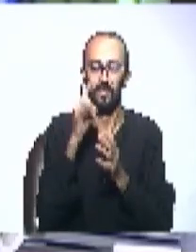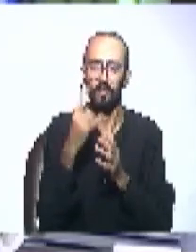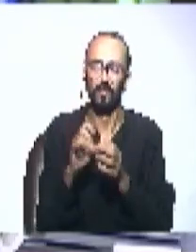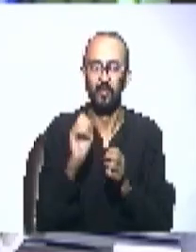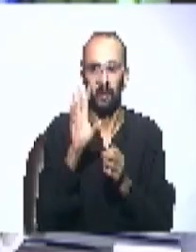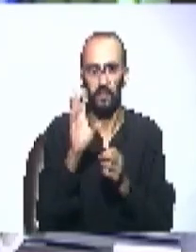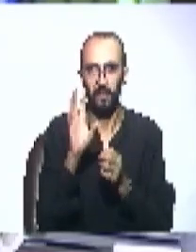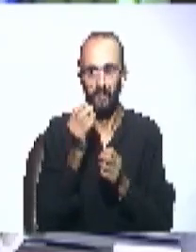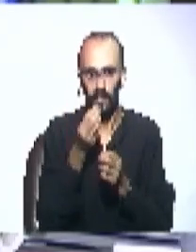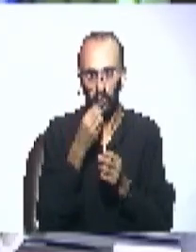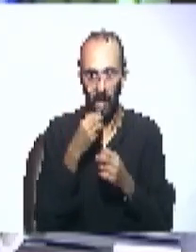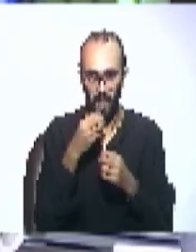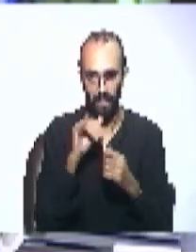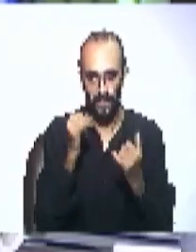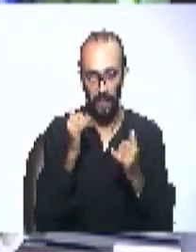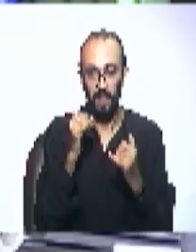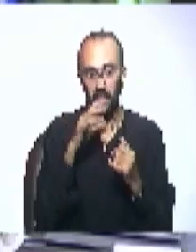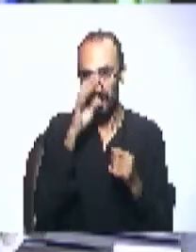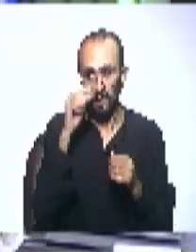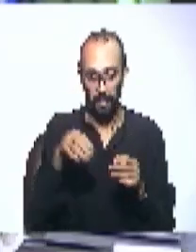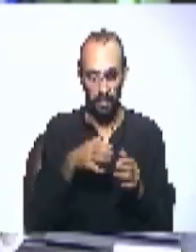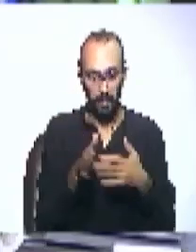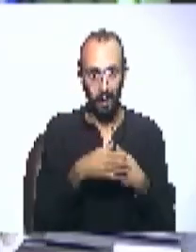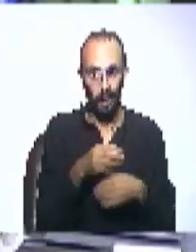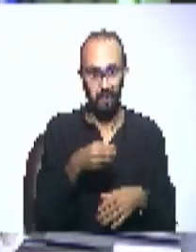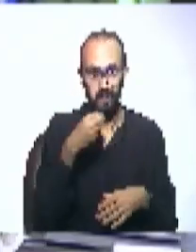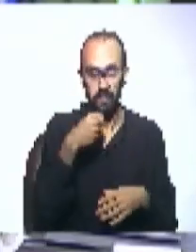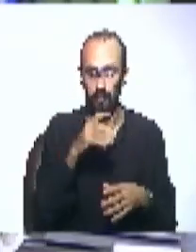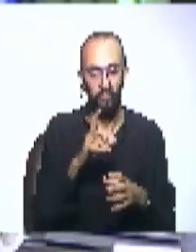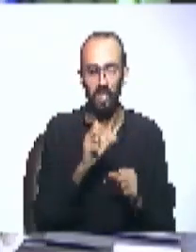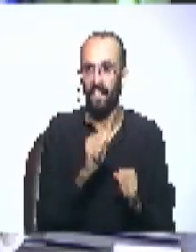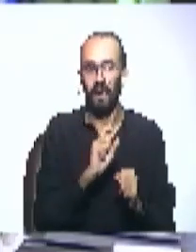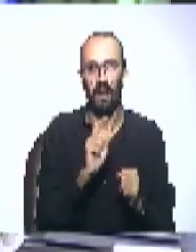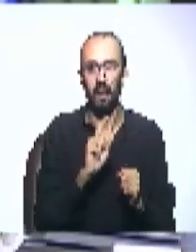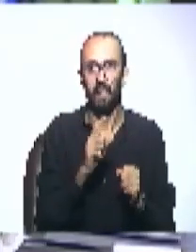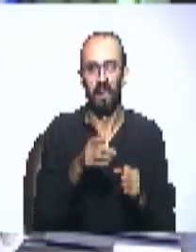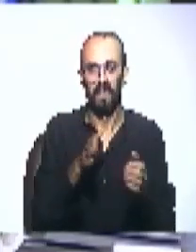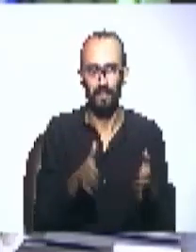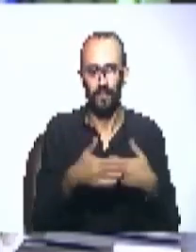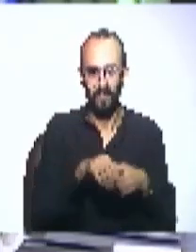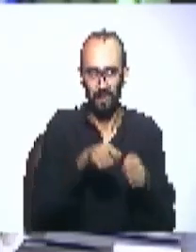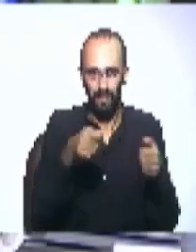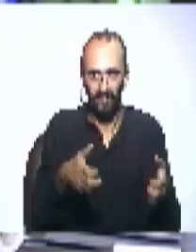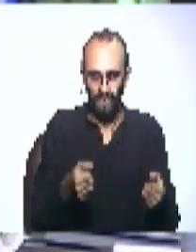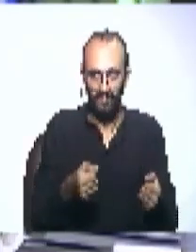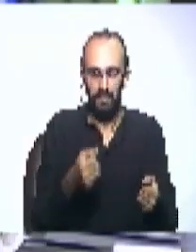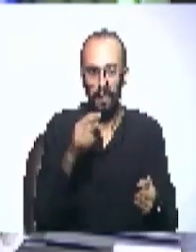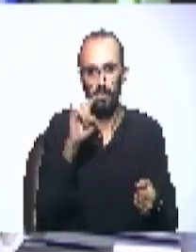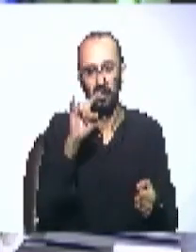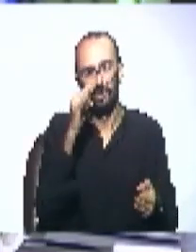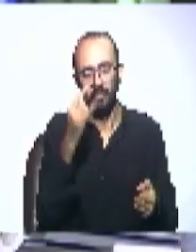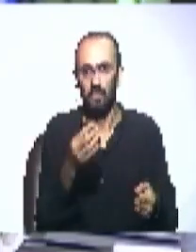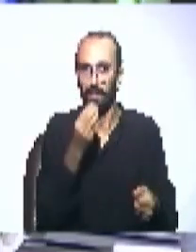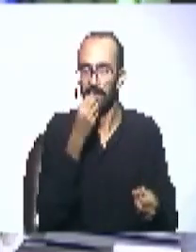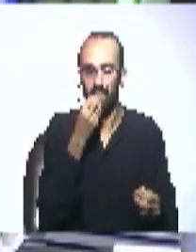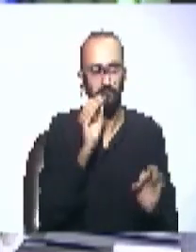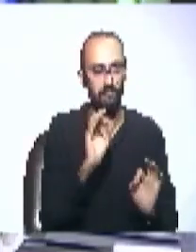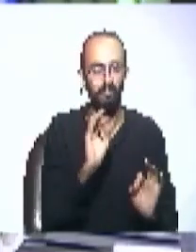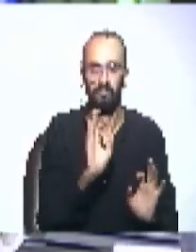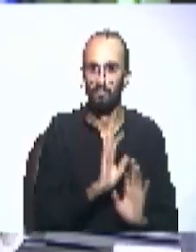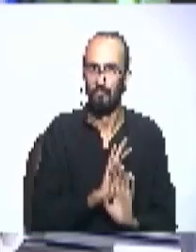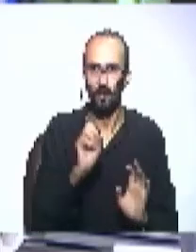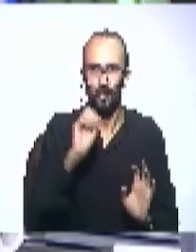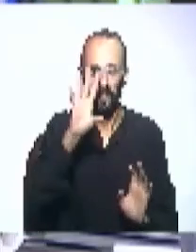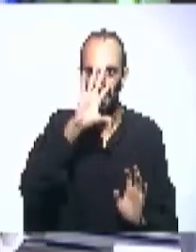الفسحه، ده لو خده في البيت وقفل عليه اللانش بوكس ما يجلتش، يعني لما يجي ياكله على الساعة 10 10 ونص هيلاقيه بنفس الطعم وبنفس